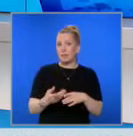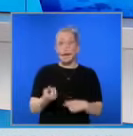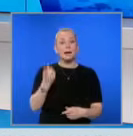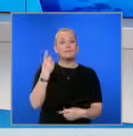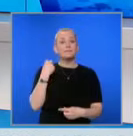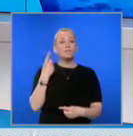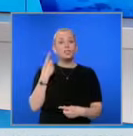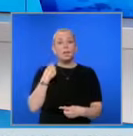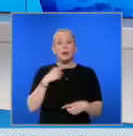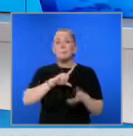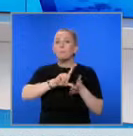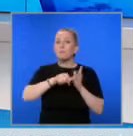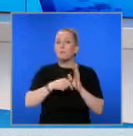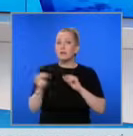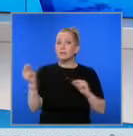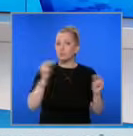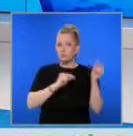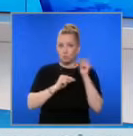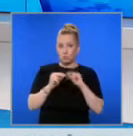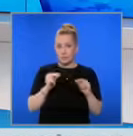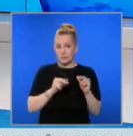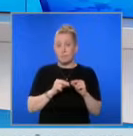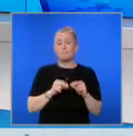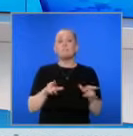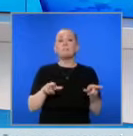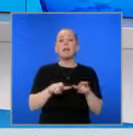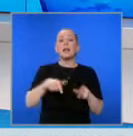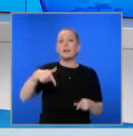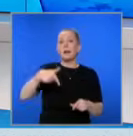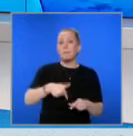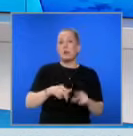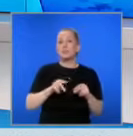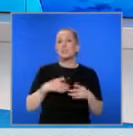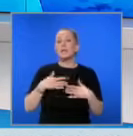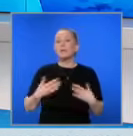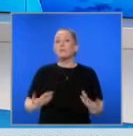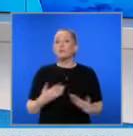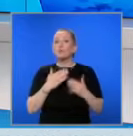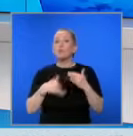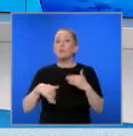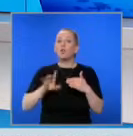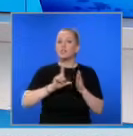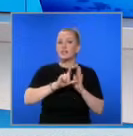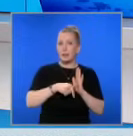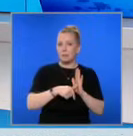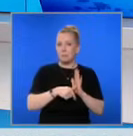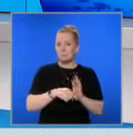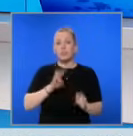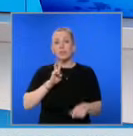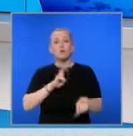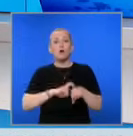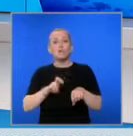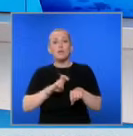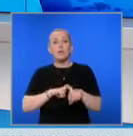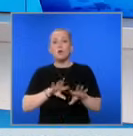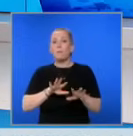президента, обявената за евентуален премиер Мария Габриел поясни, че имат нужда от още време. Николай Денков определи себе си за умерен